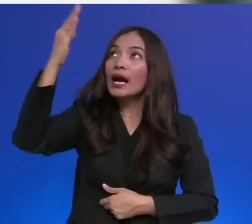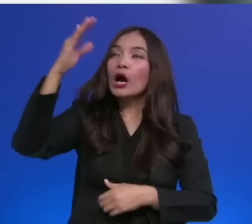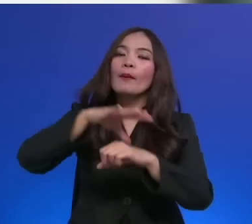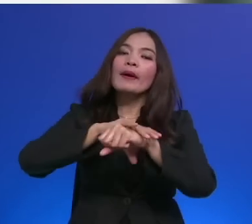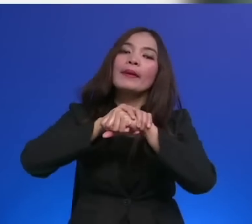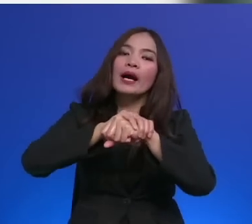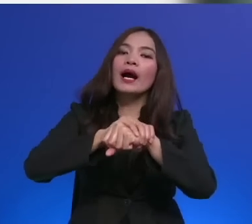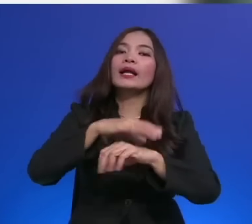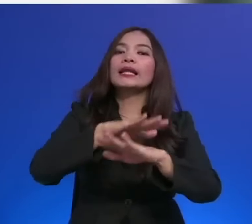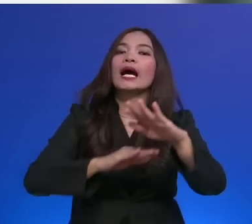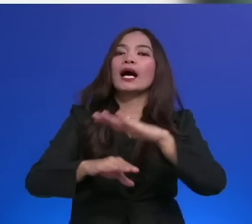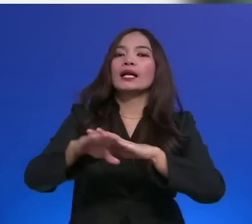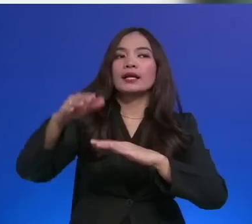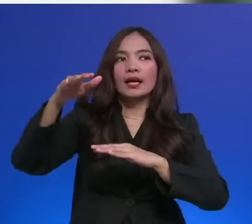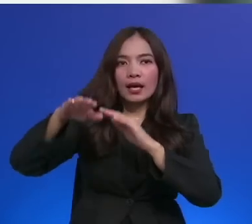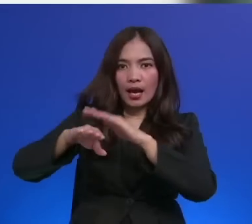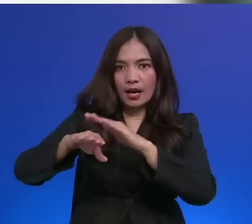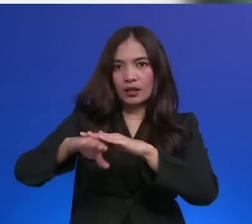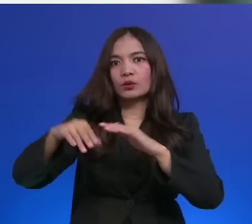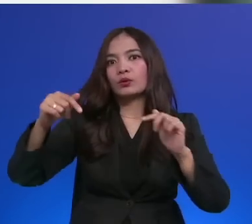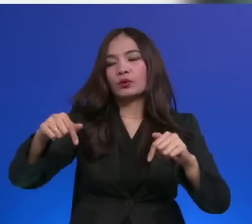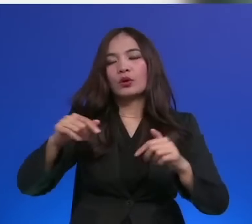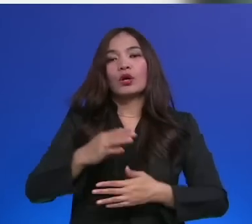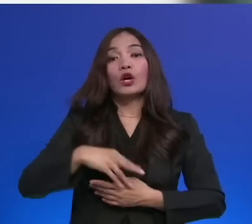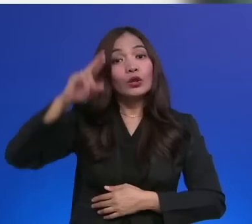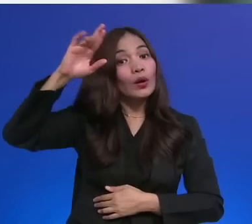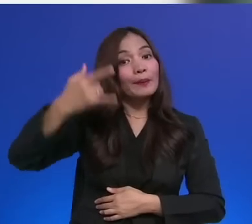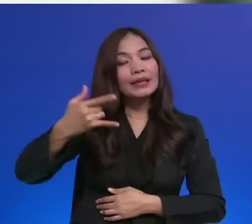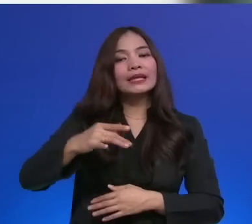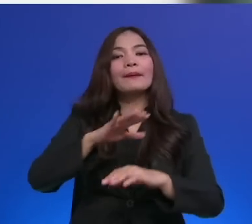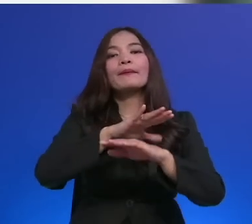tangan kananku. Tuhan pasti pegang tangan kita.